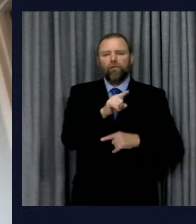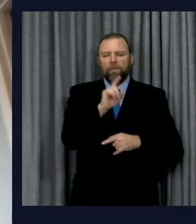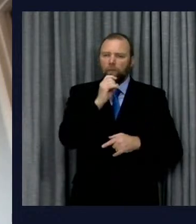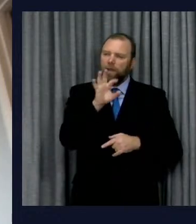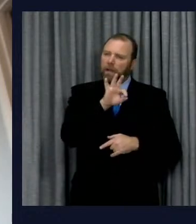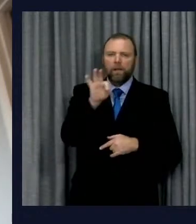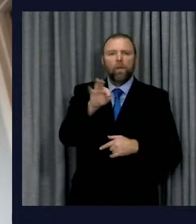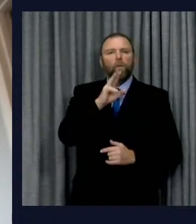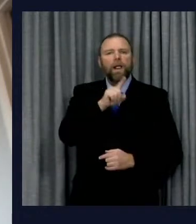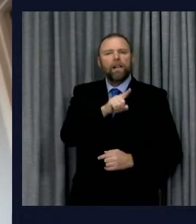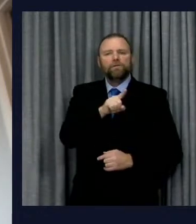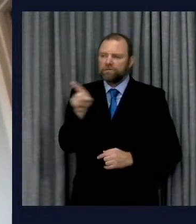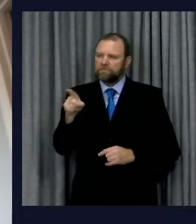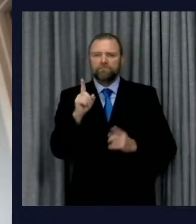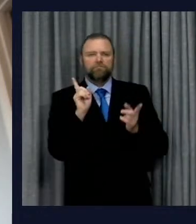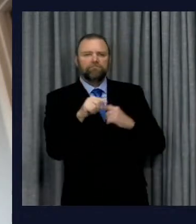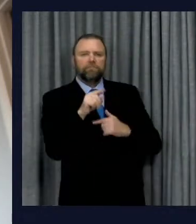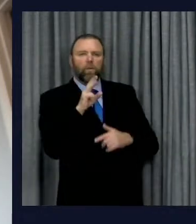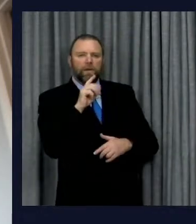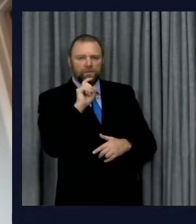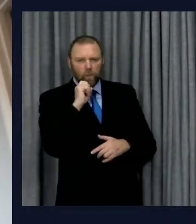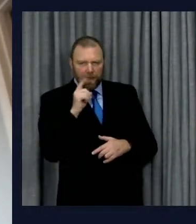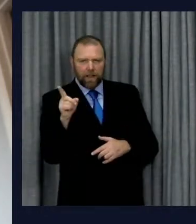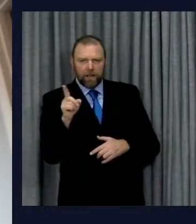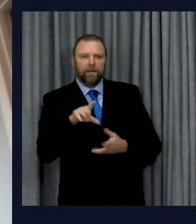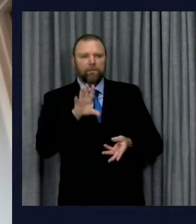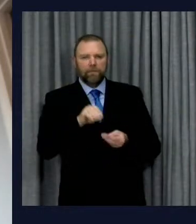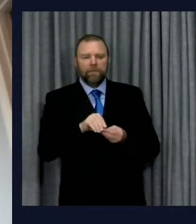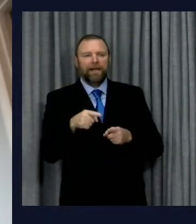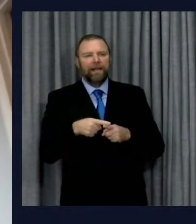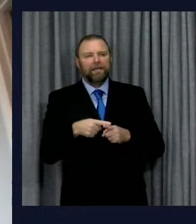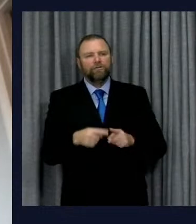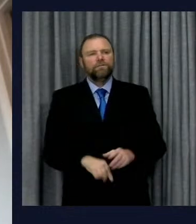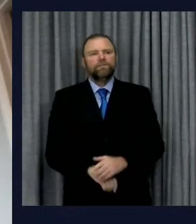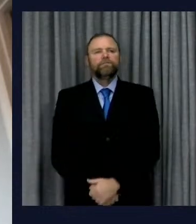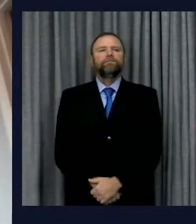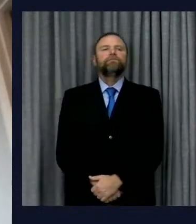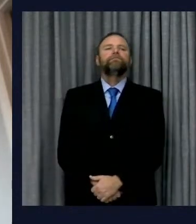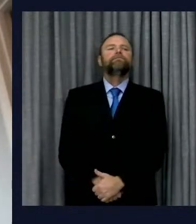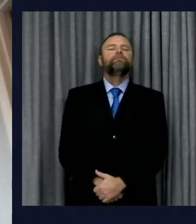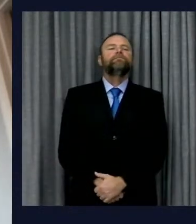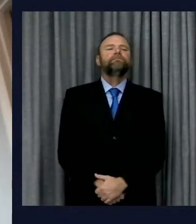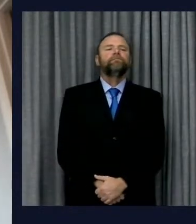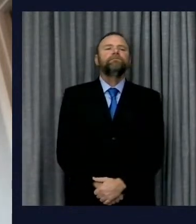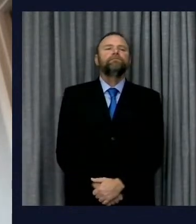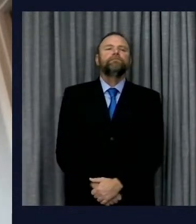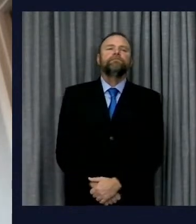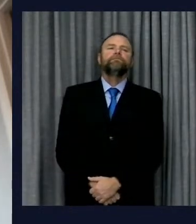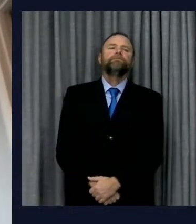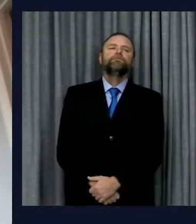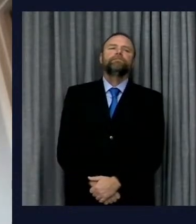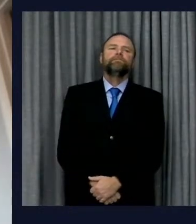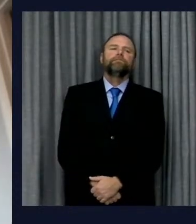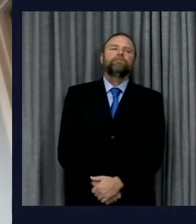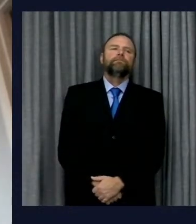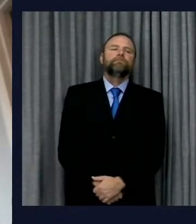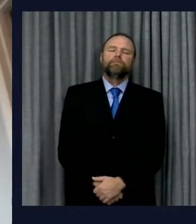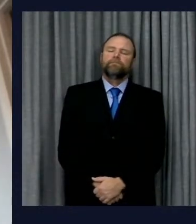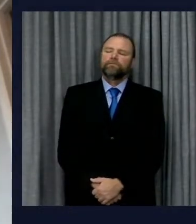angen mwy o gyfyngiadau ac I ail cyflwyno brechlynau atgyfnerthu y gaeaf